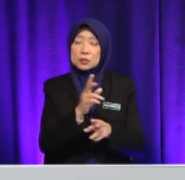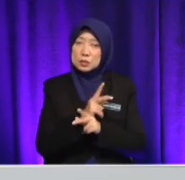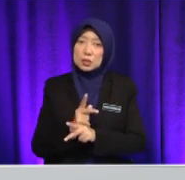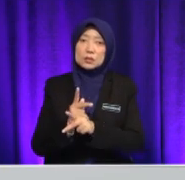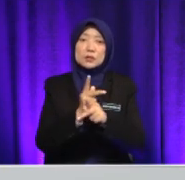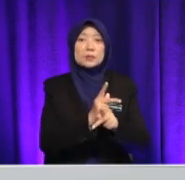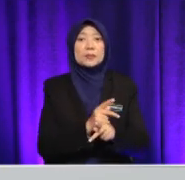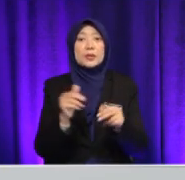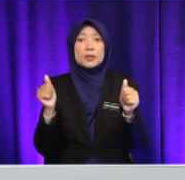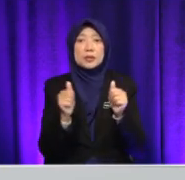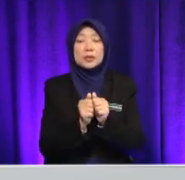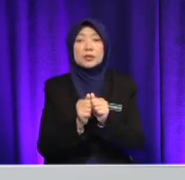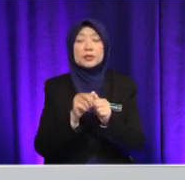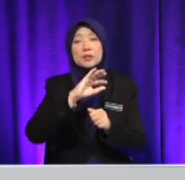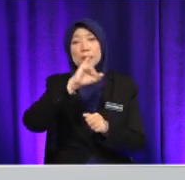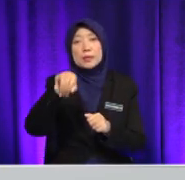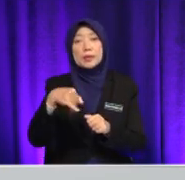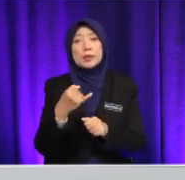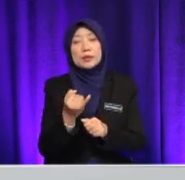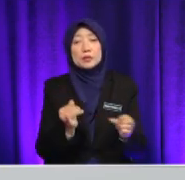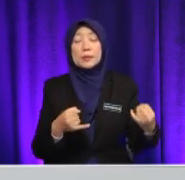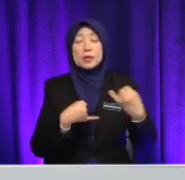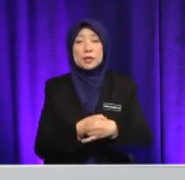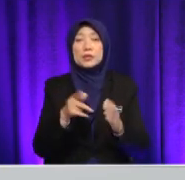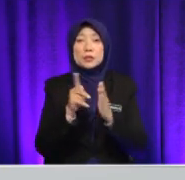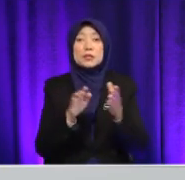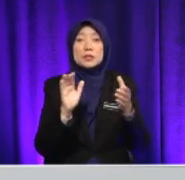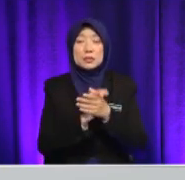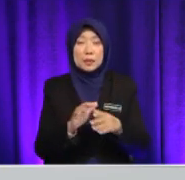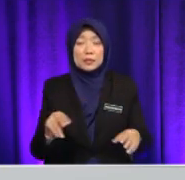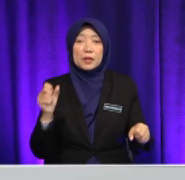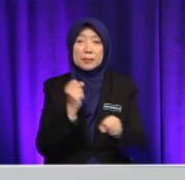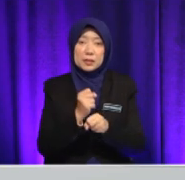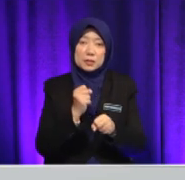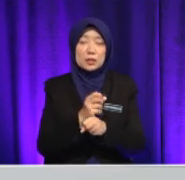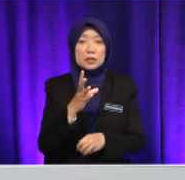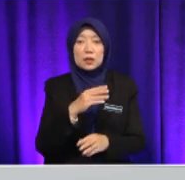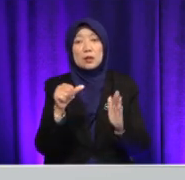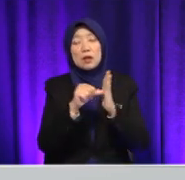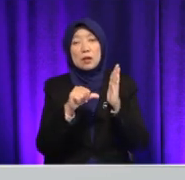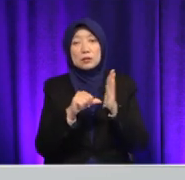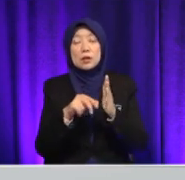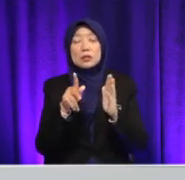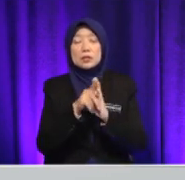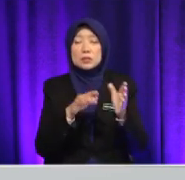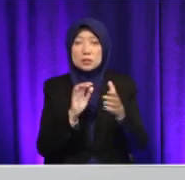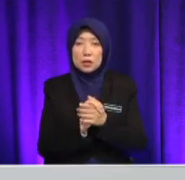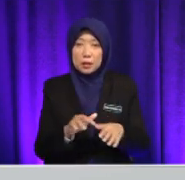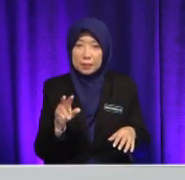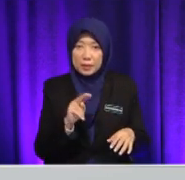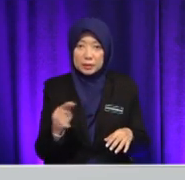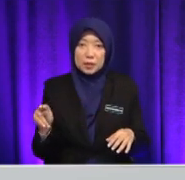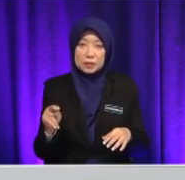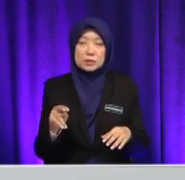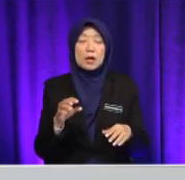dengan jabatan keselamatan dan kesehatan kerjaan dan juga Ata keselamatan juga kita kena tahulah kalau dalam satu bidang